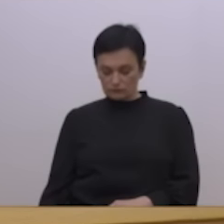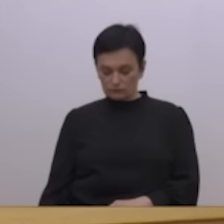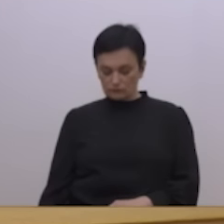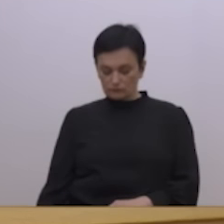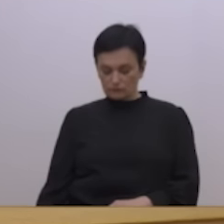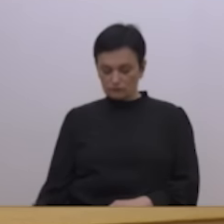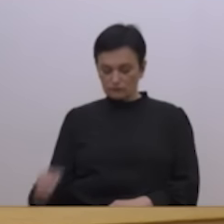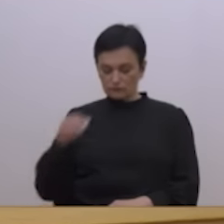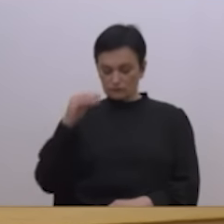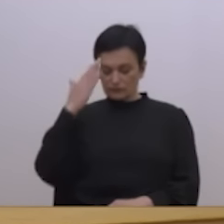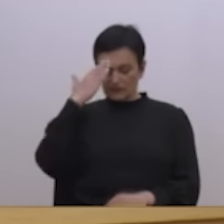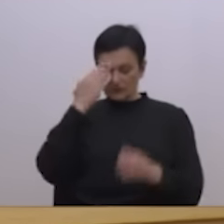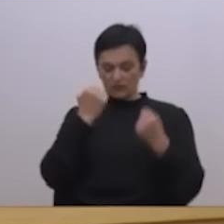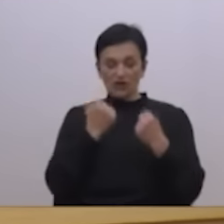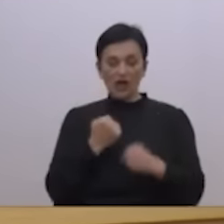თავშევიკავებდი ისტორიის